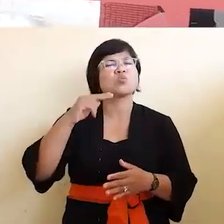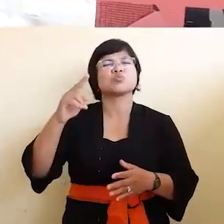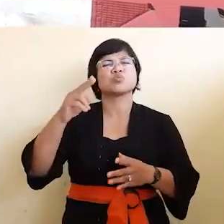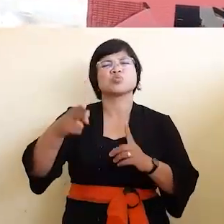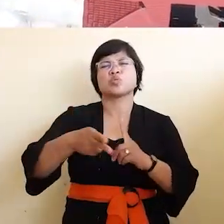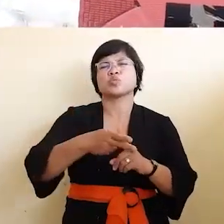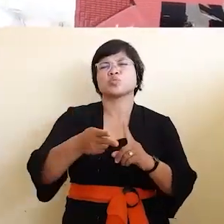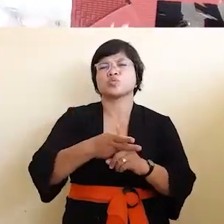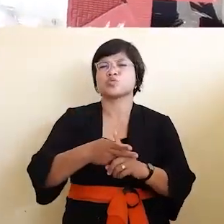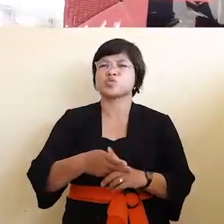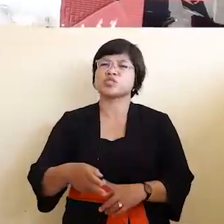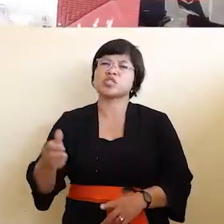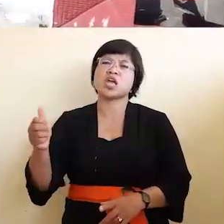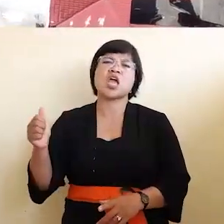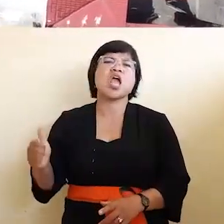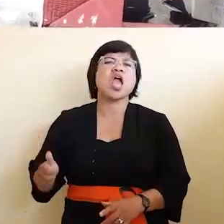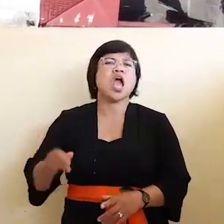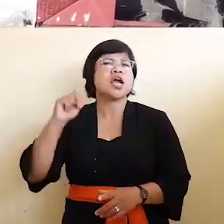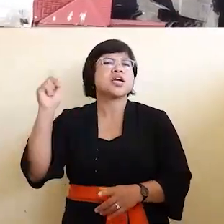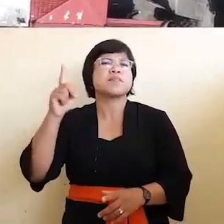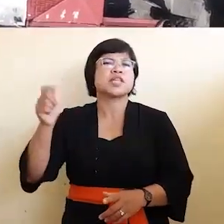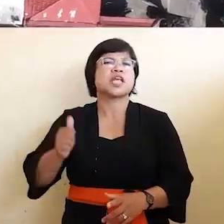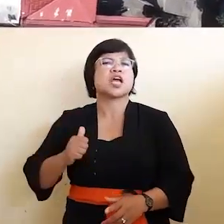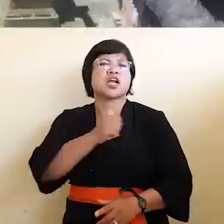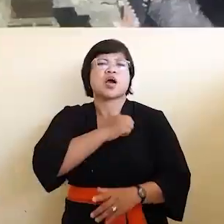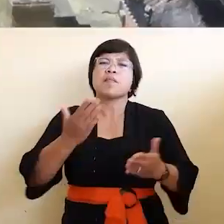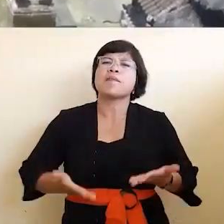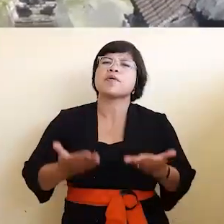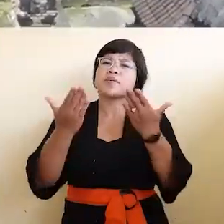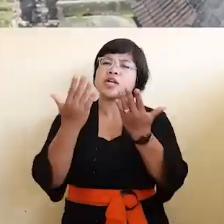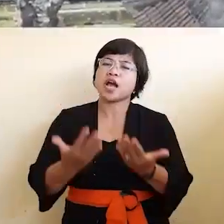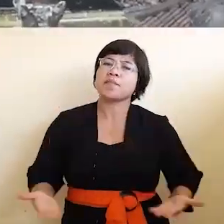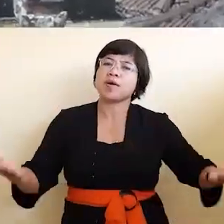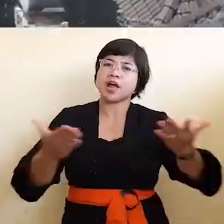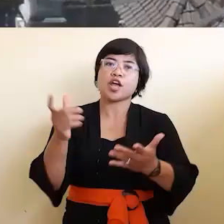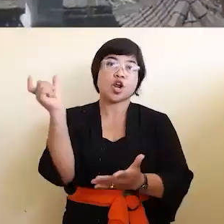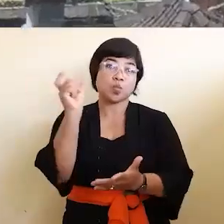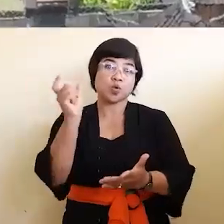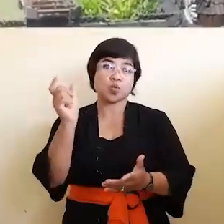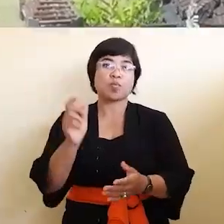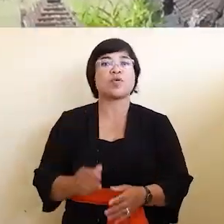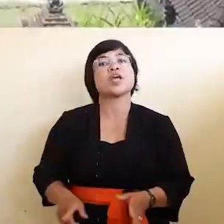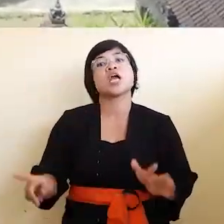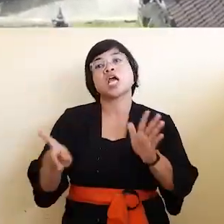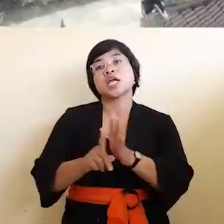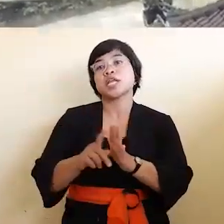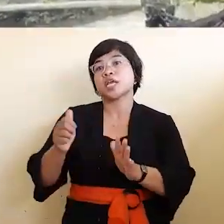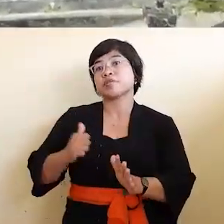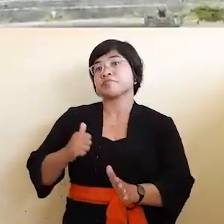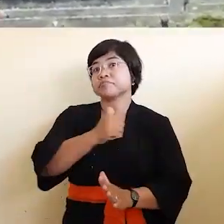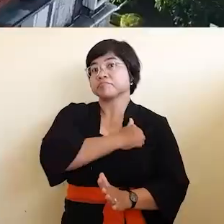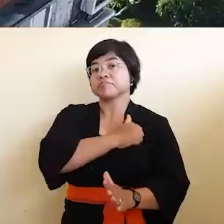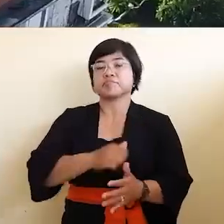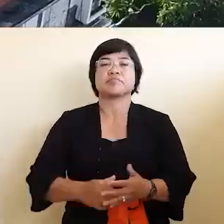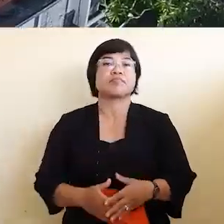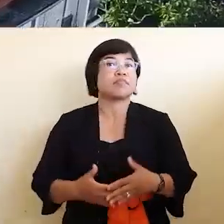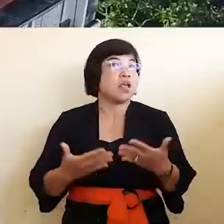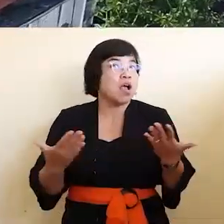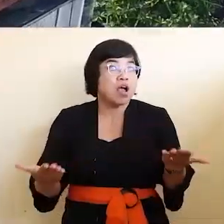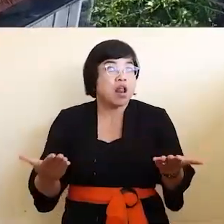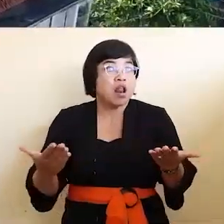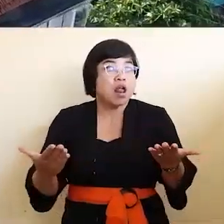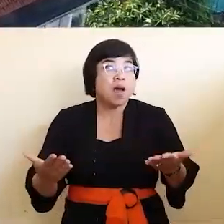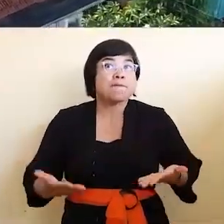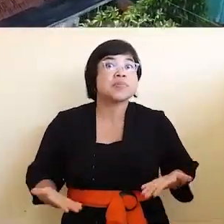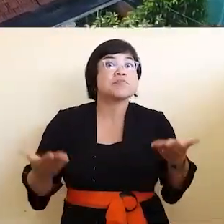fungsi Kementerian Agama, salah satunya dalam pemberian pelayanan publik di bidang agama dan keagamaan. Dalam